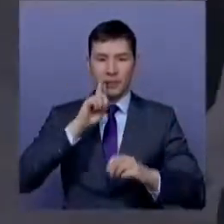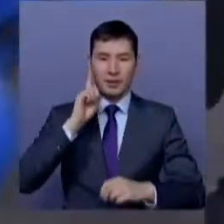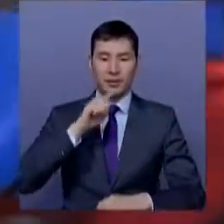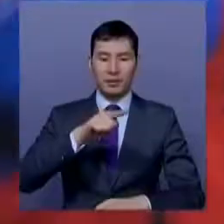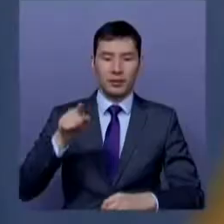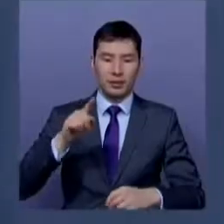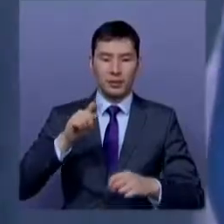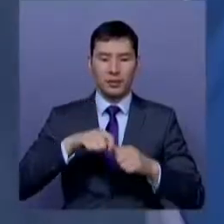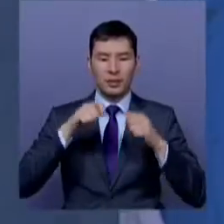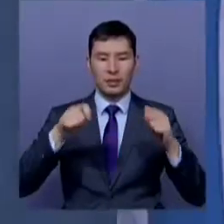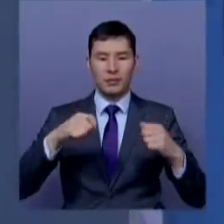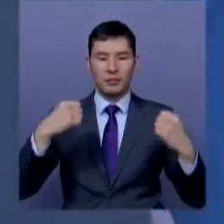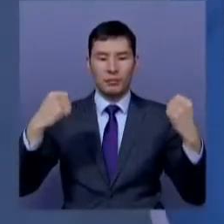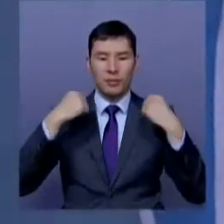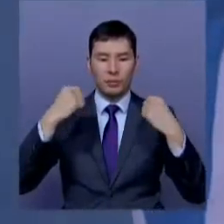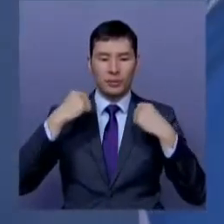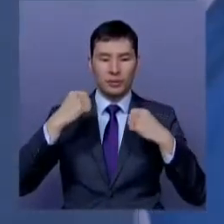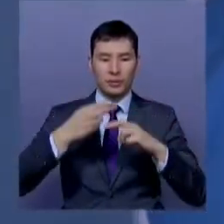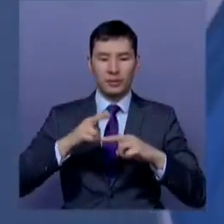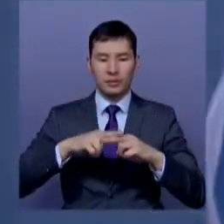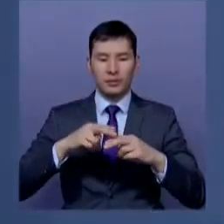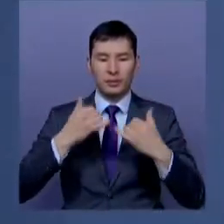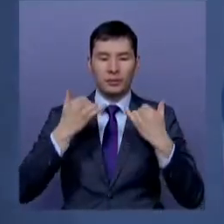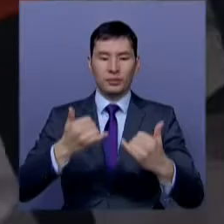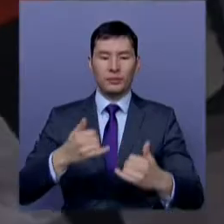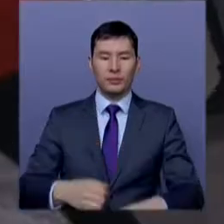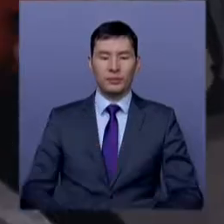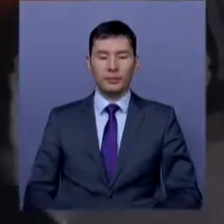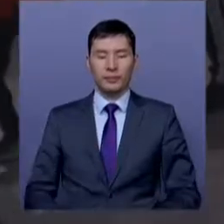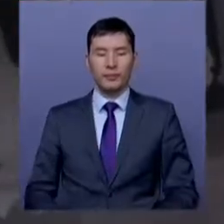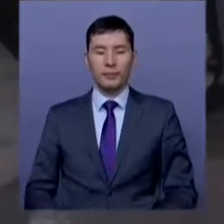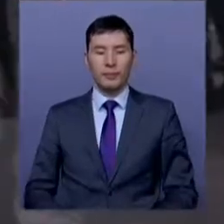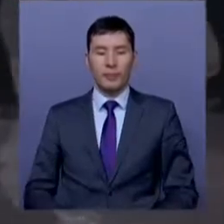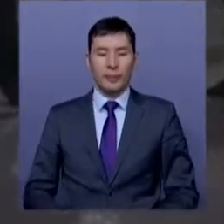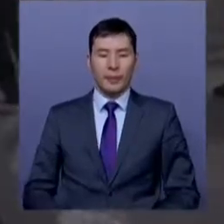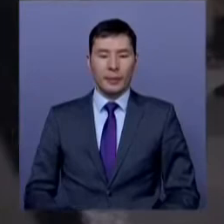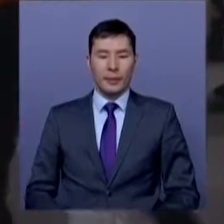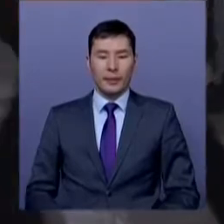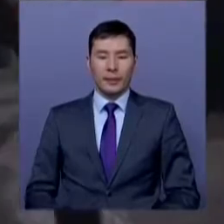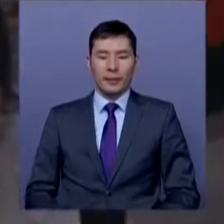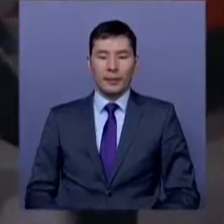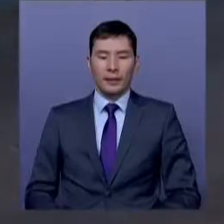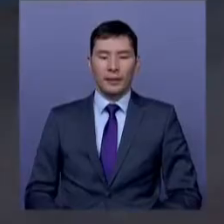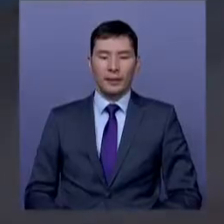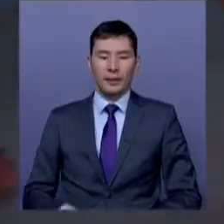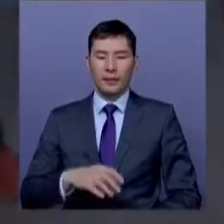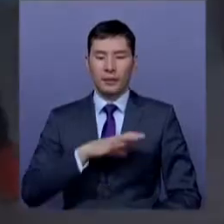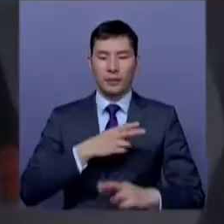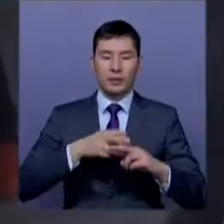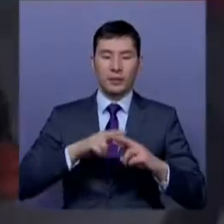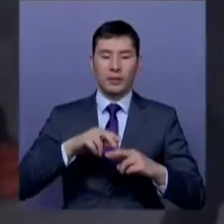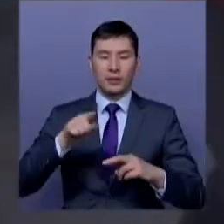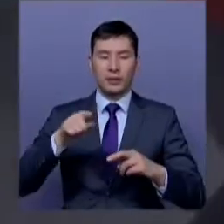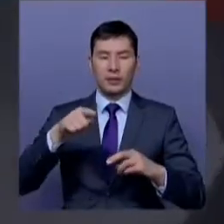мен ойын алаңдары. Кездесуден кейін қалалық спорт басқармасының араласуымен мәселе бірден қолға алынды. Аудандағы пайдаланбай тұрған